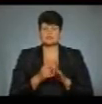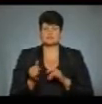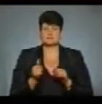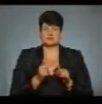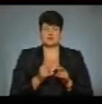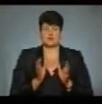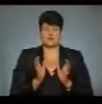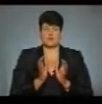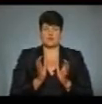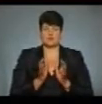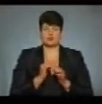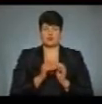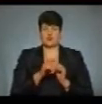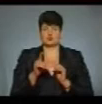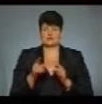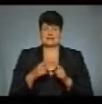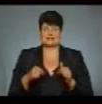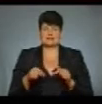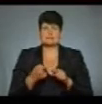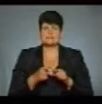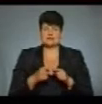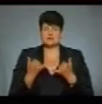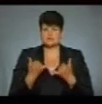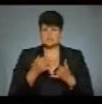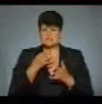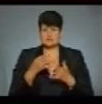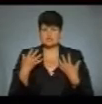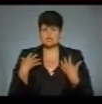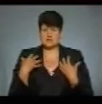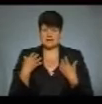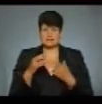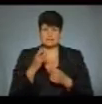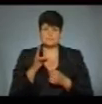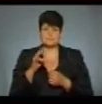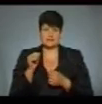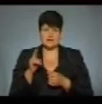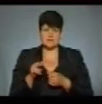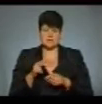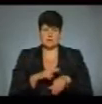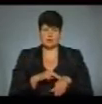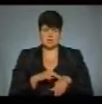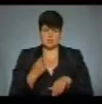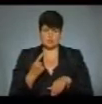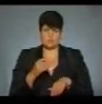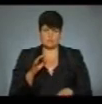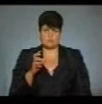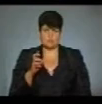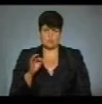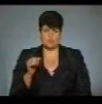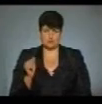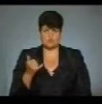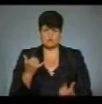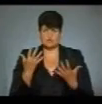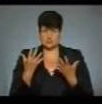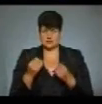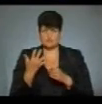охорону кожної дільниці. Про це сьогодні на брифінгу повідомив начальник Нацполіції області Олександр Богомол. На сьогоднішній день